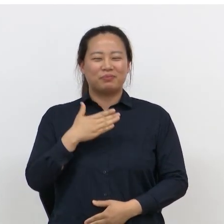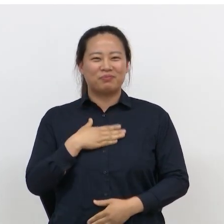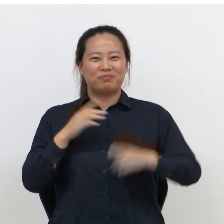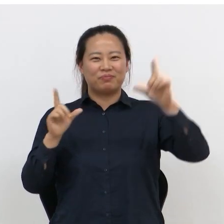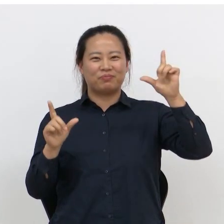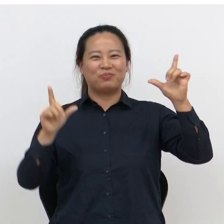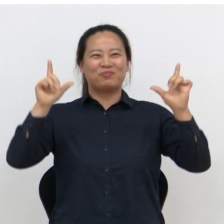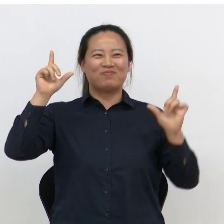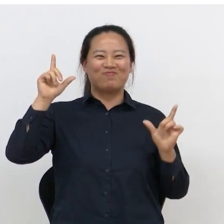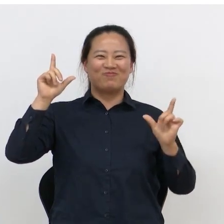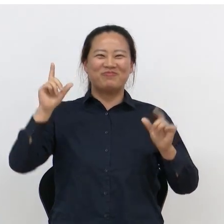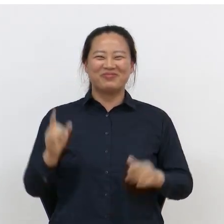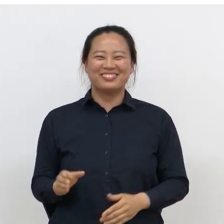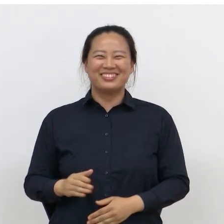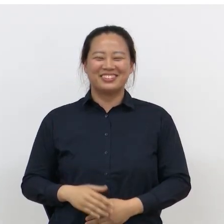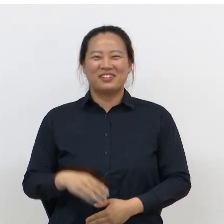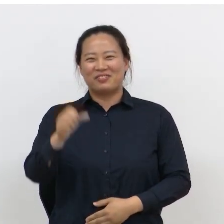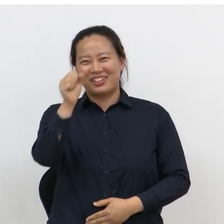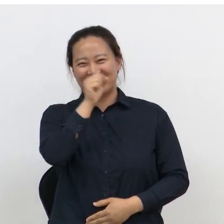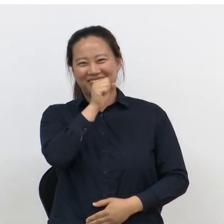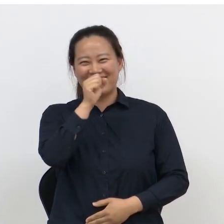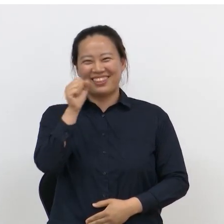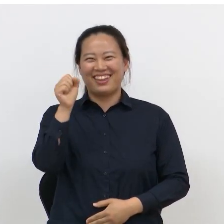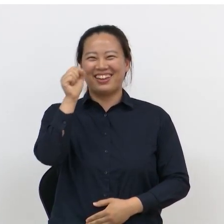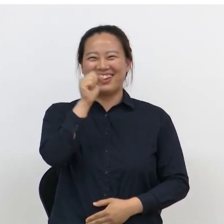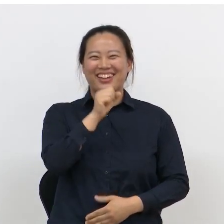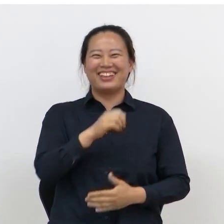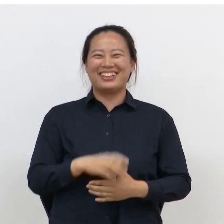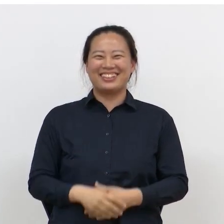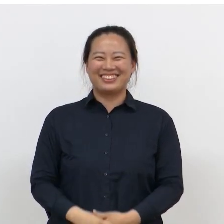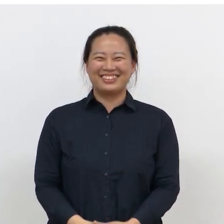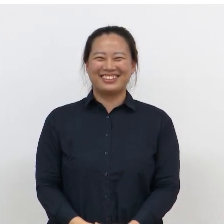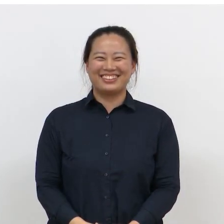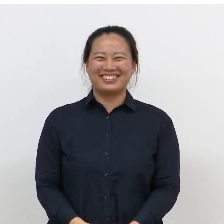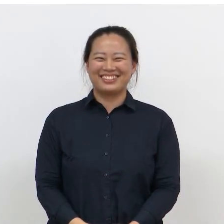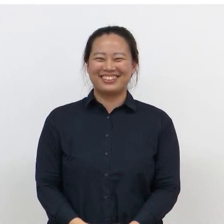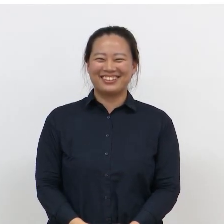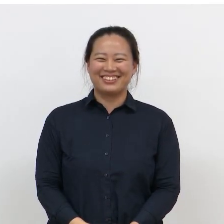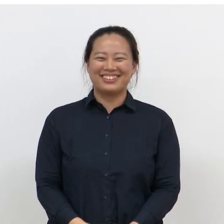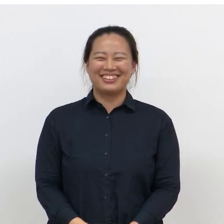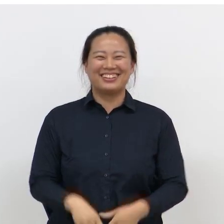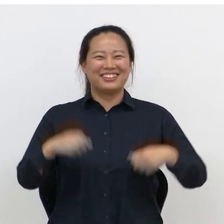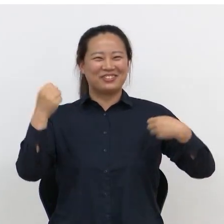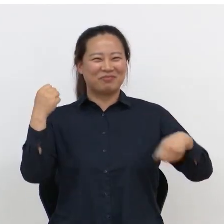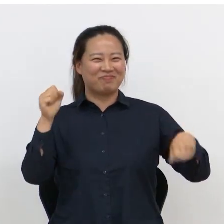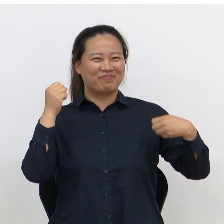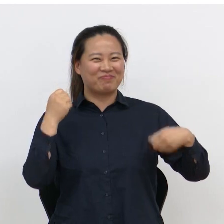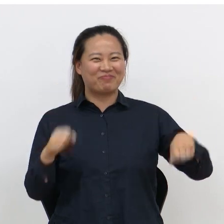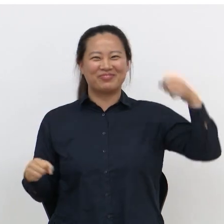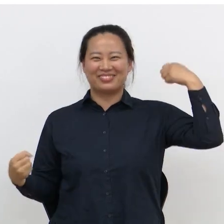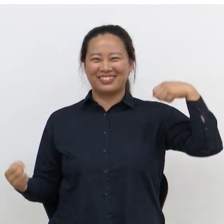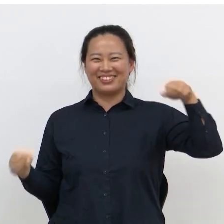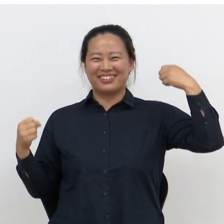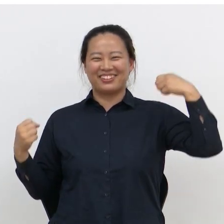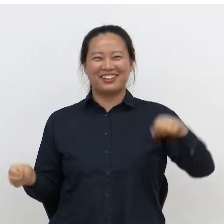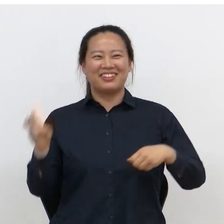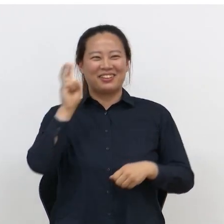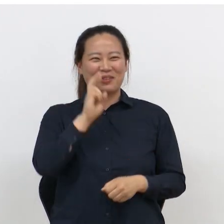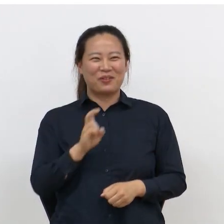텔레비전에 내가 나왔으면 정말 좋겠네 정말 좋겠네